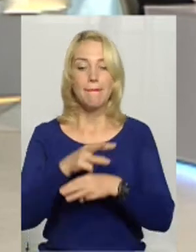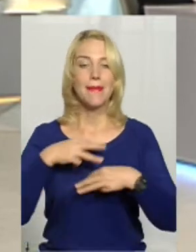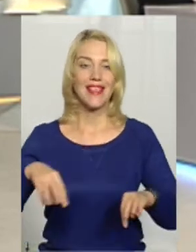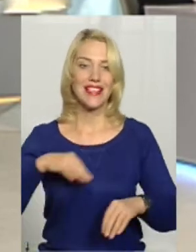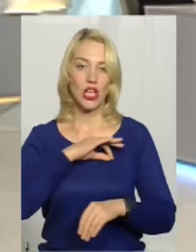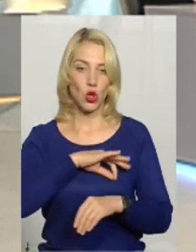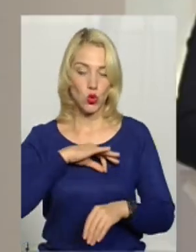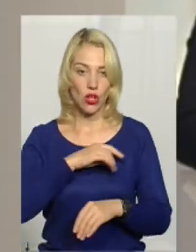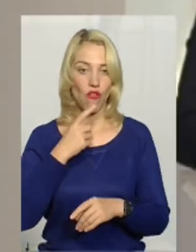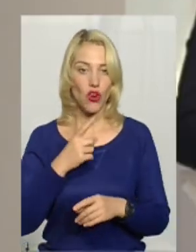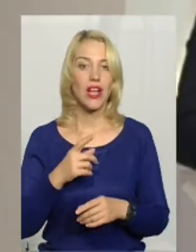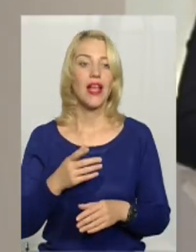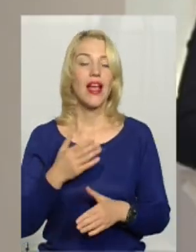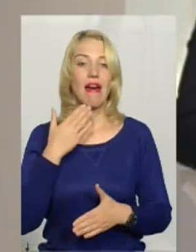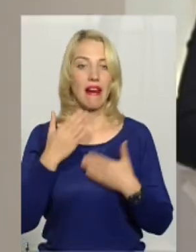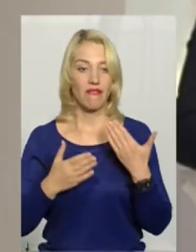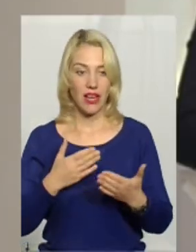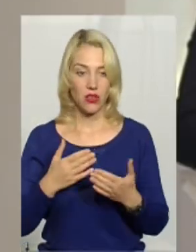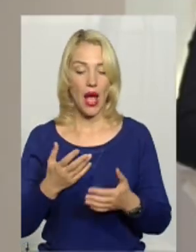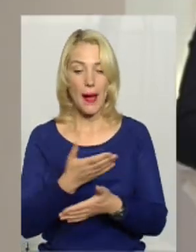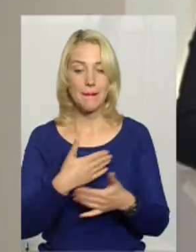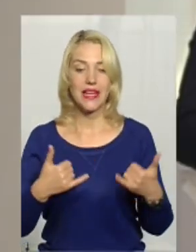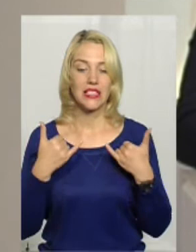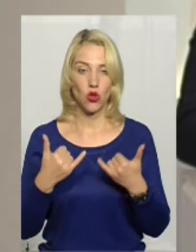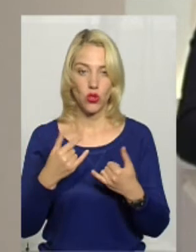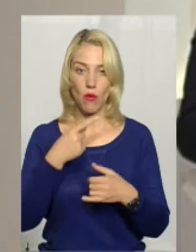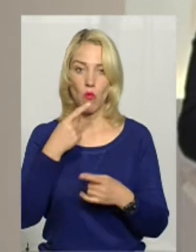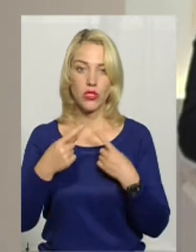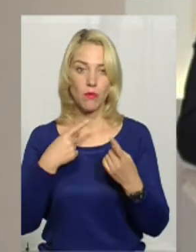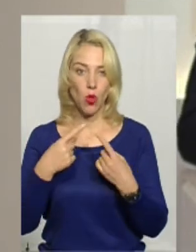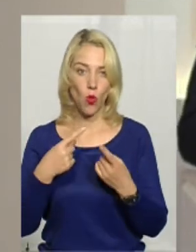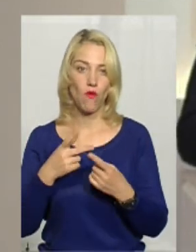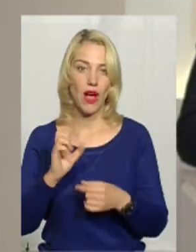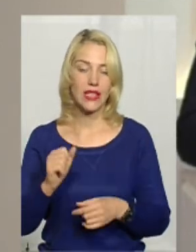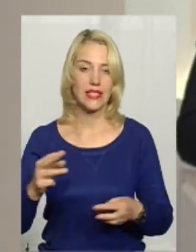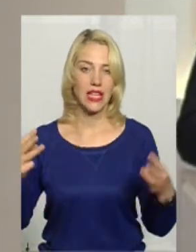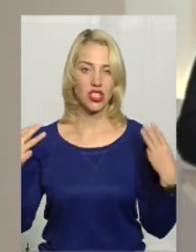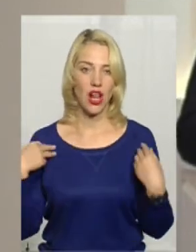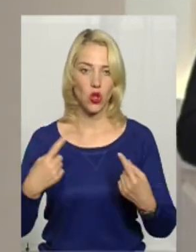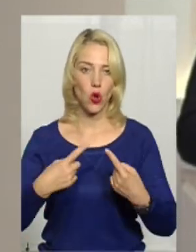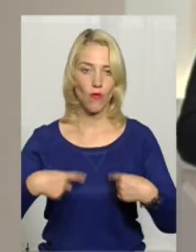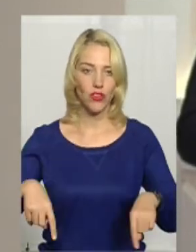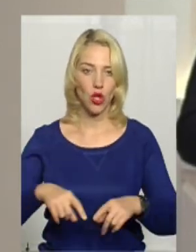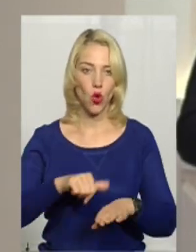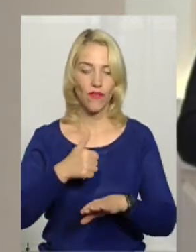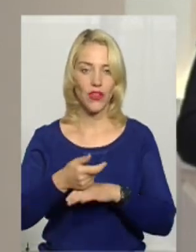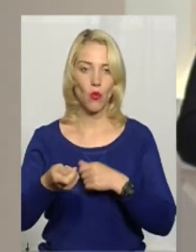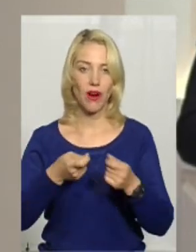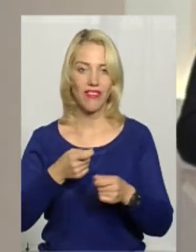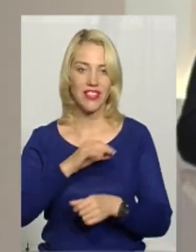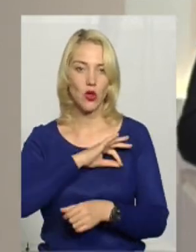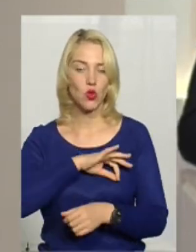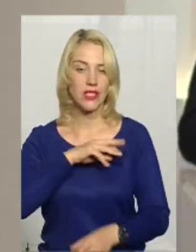сьогодні поспілкувалися із Олексієм Присяжним, начальником відділу головного управління